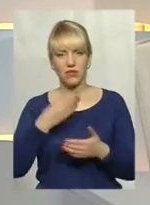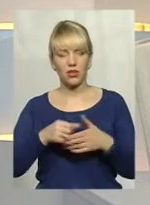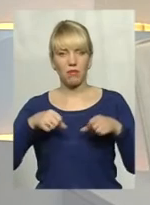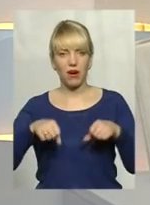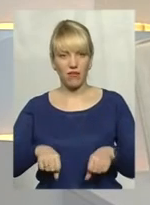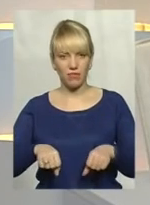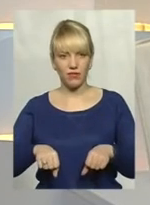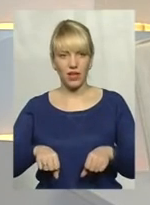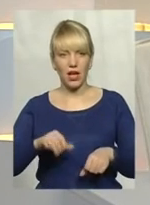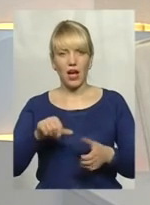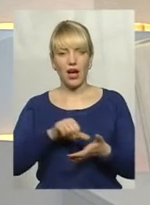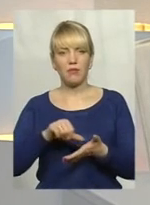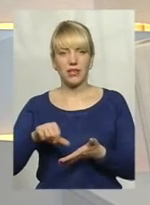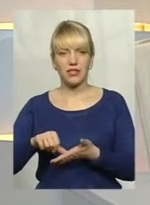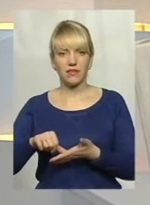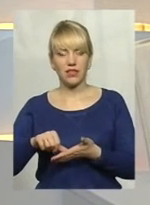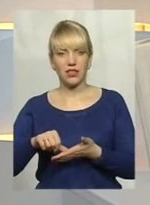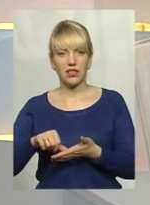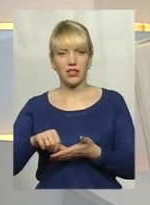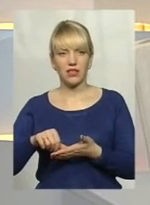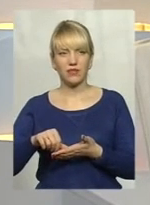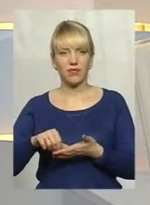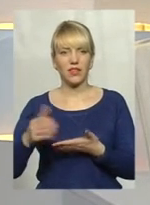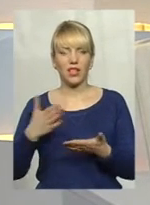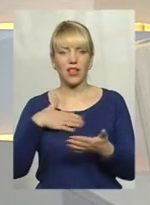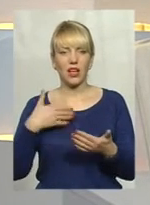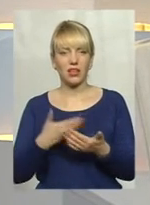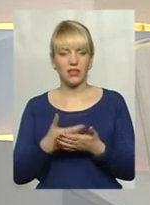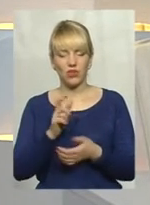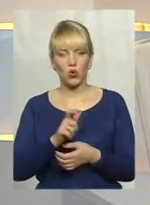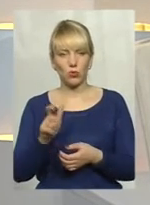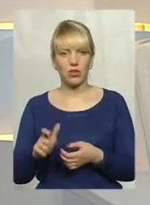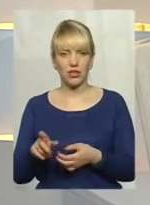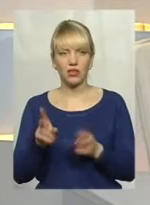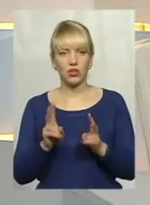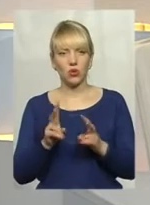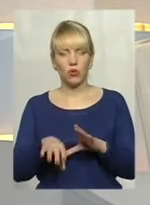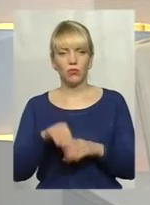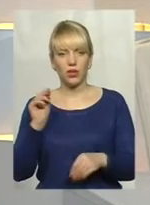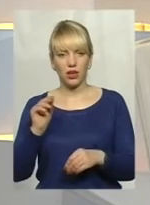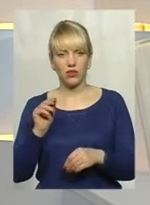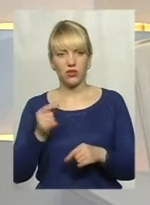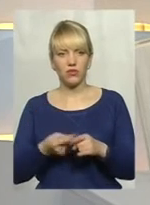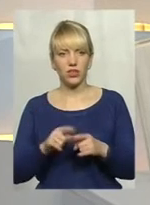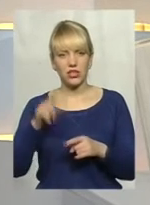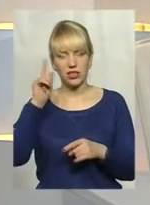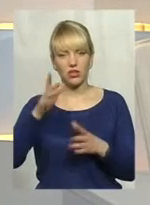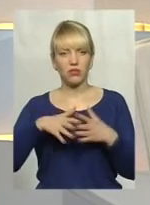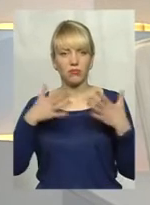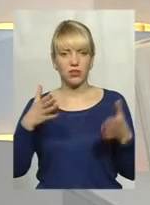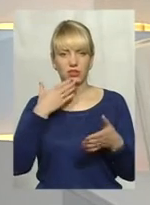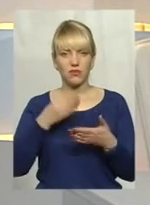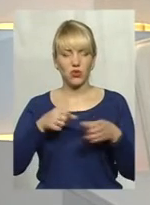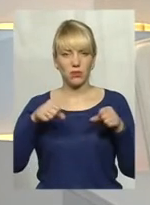а представники, які активні громадяни, яких обирають, вони знають більше своїх